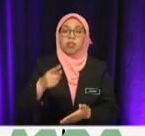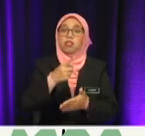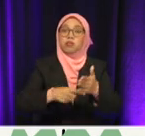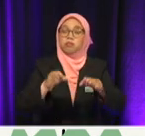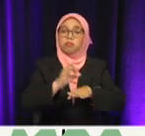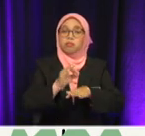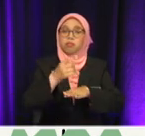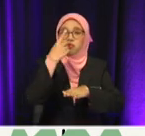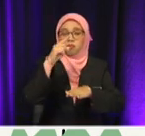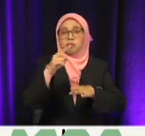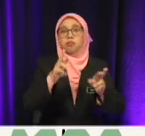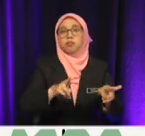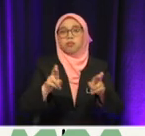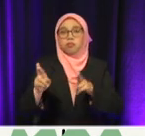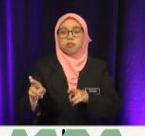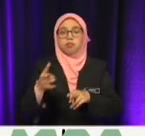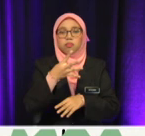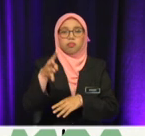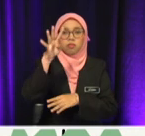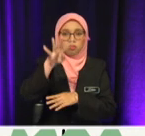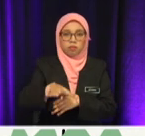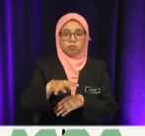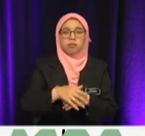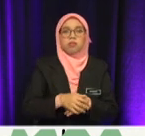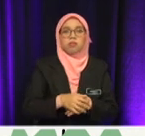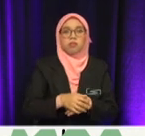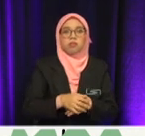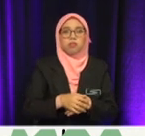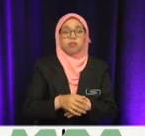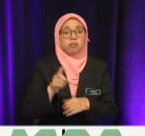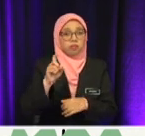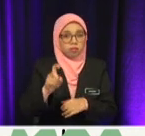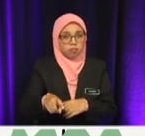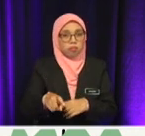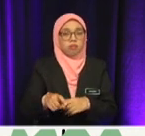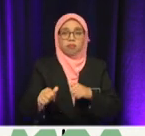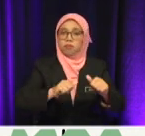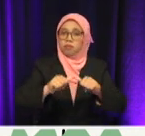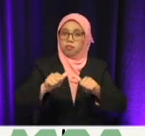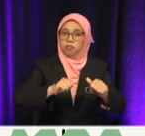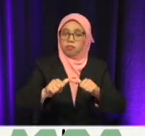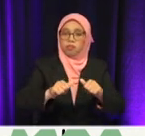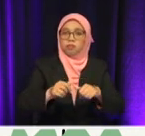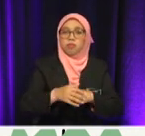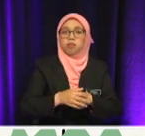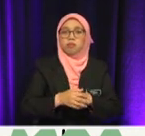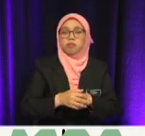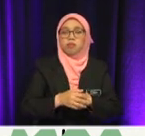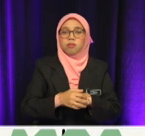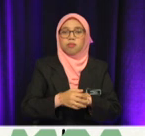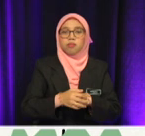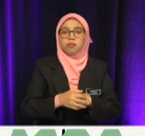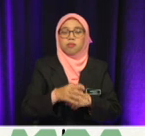merancang jadual dan tugas pekerja, memastikan dan menjamin kegiatan taska berjalan dengan lancar serta bilangan pekerja